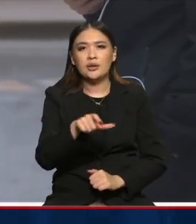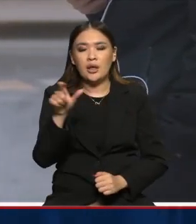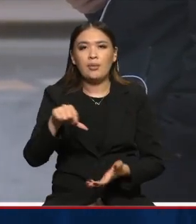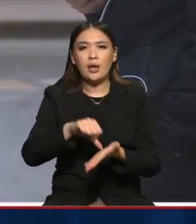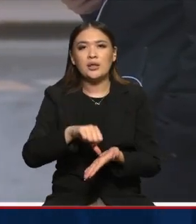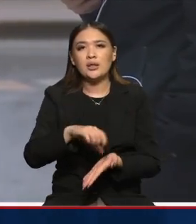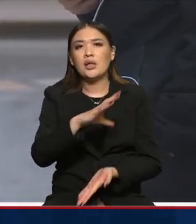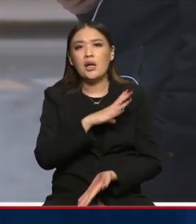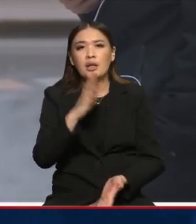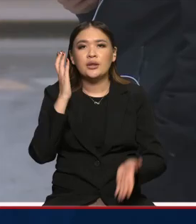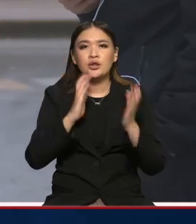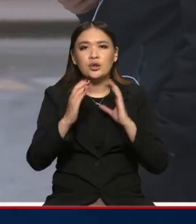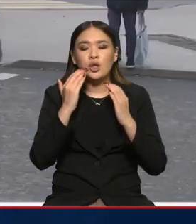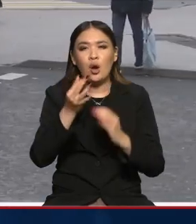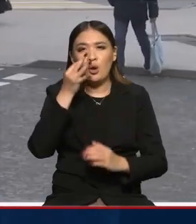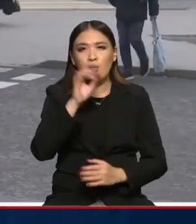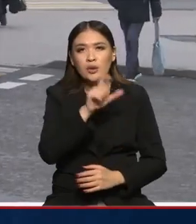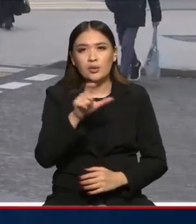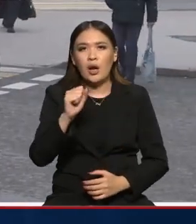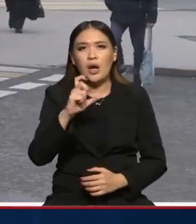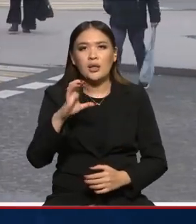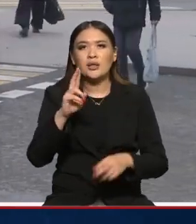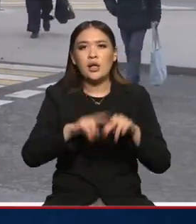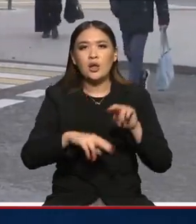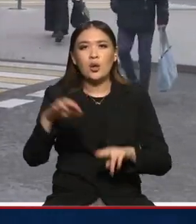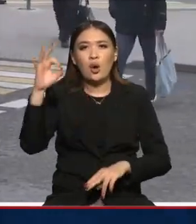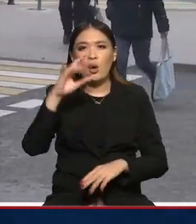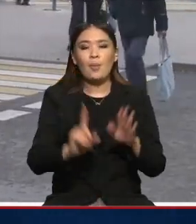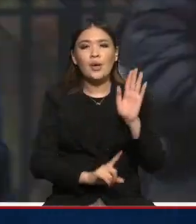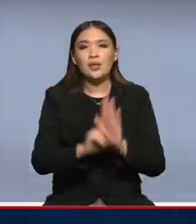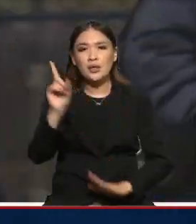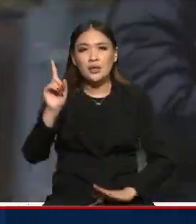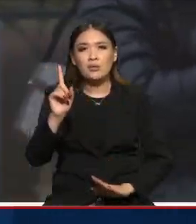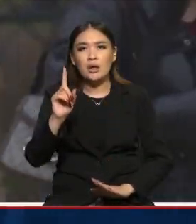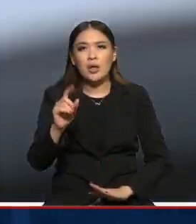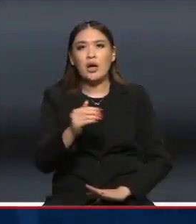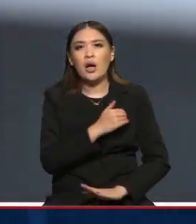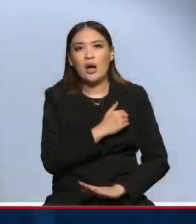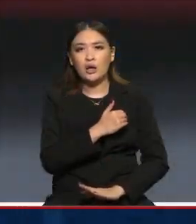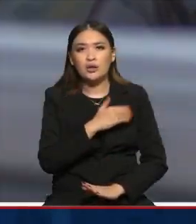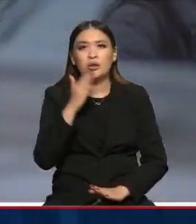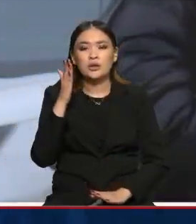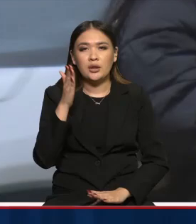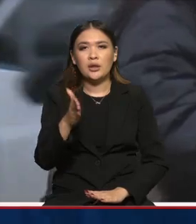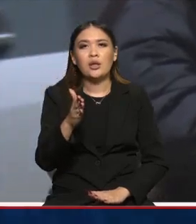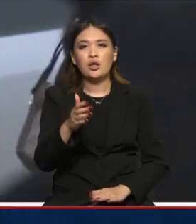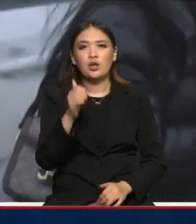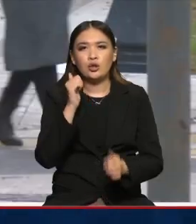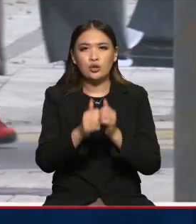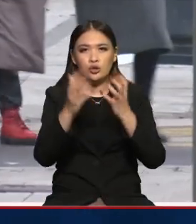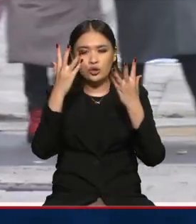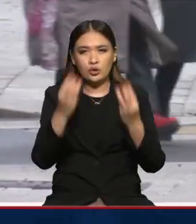қатысқан. Институт мамандарының сөзінше, АЭС салуға қатысты бастамаға оң көзқараспен қарайтындар күн өткен сайын артып